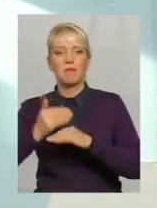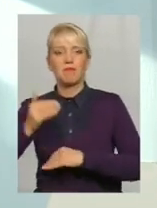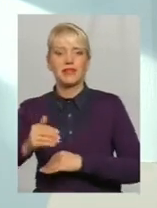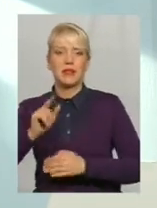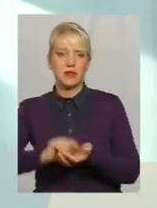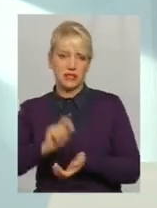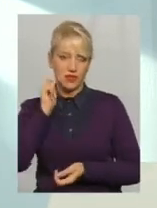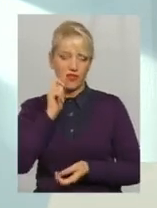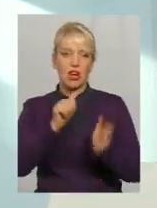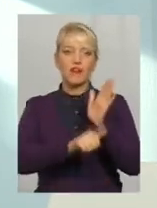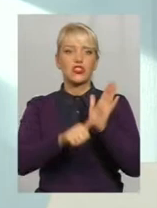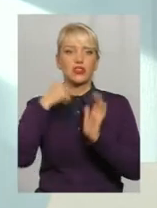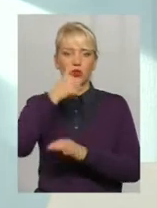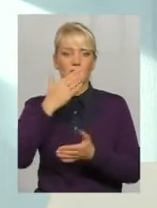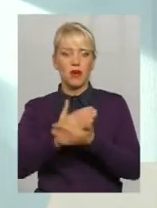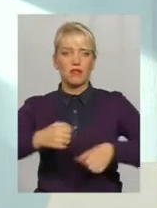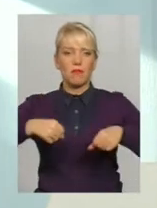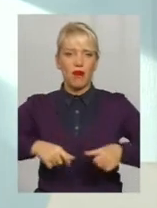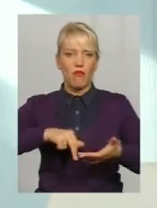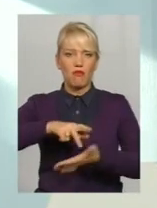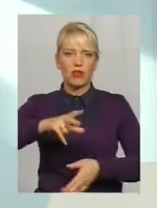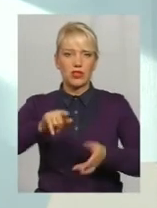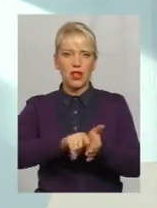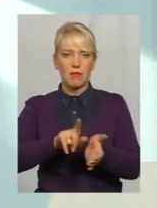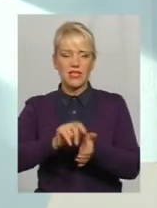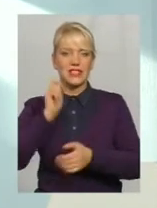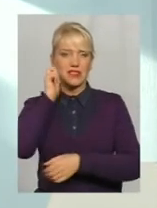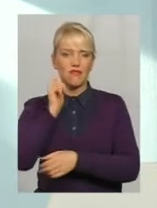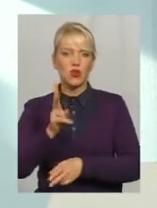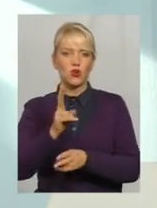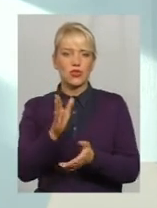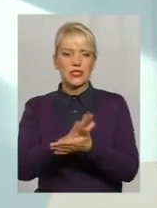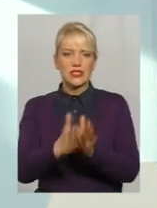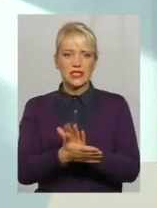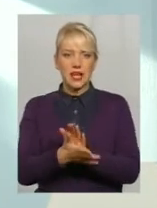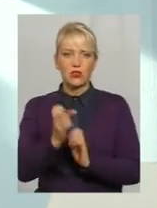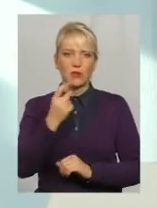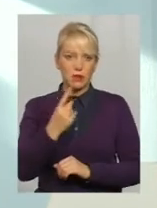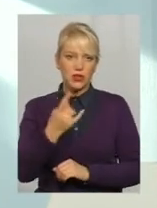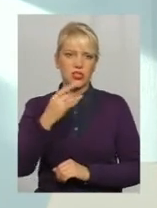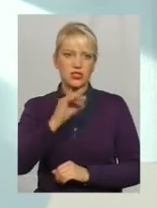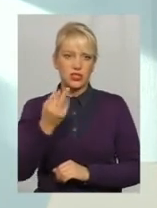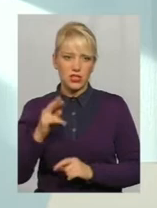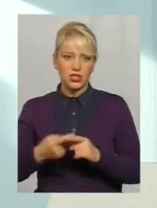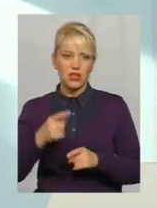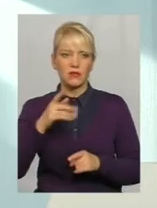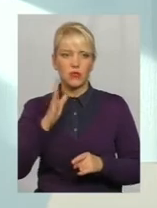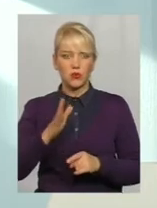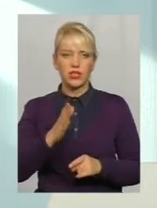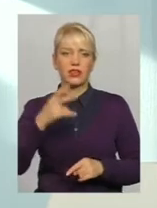у 60 років матимуть право виходу на пенсію за віком ті, у кого станом на 1 січня 2018 року